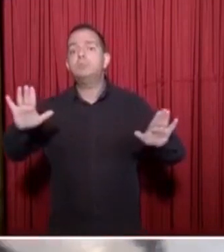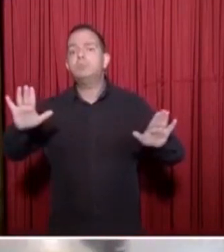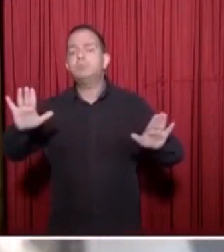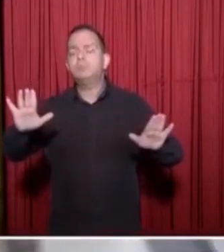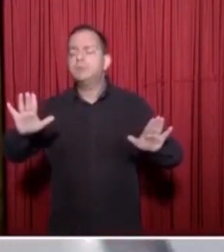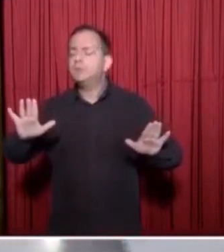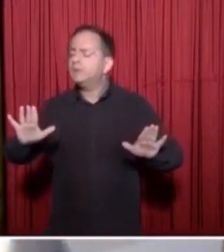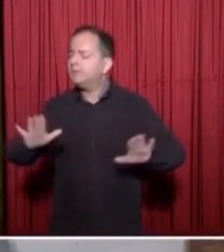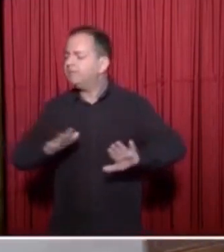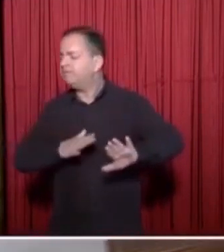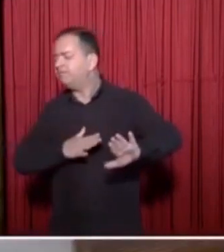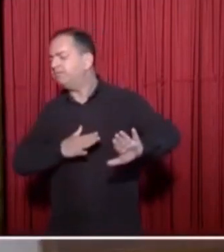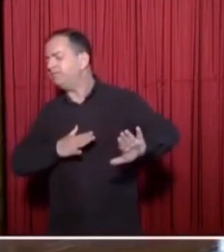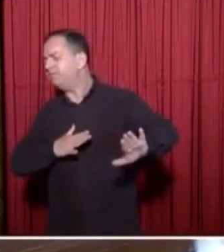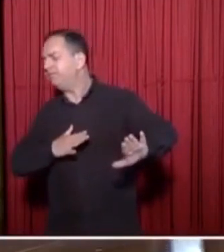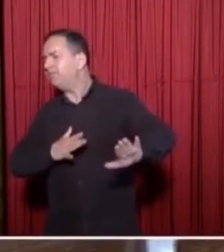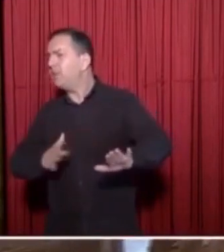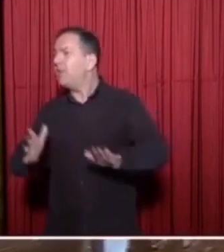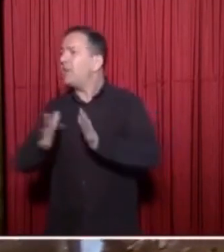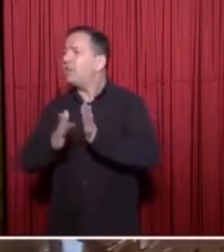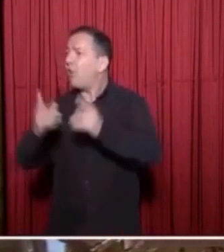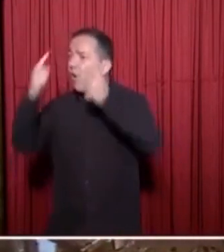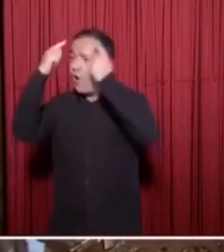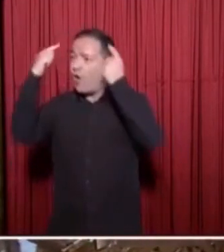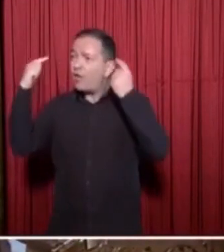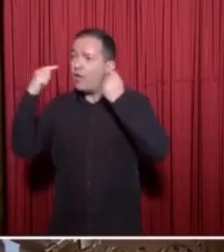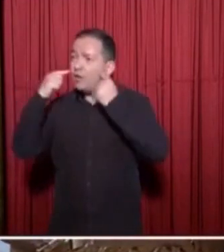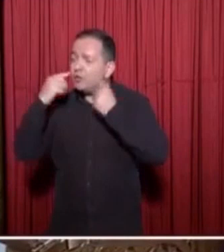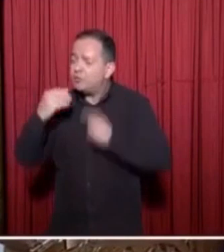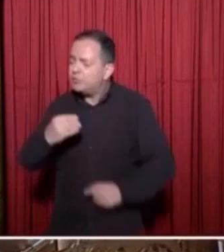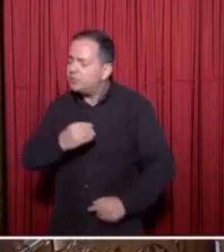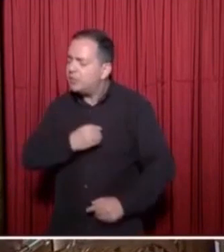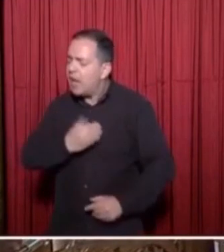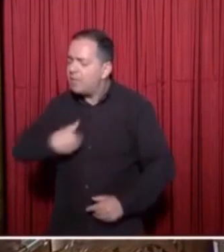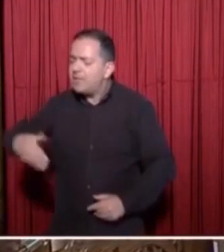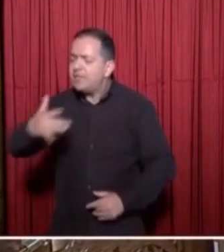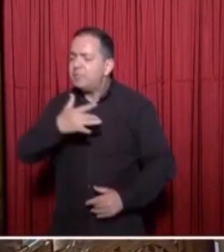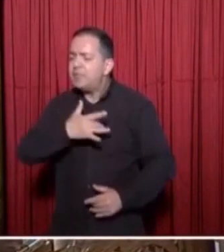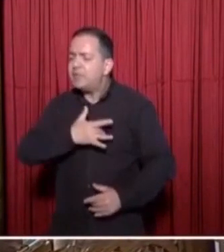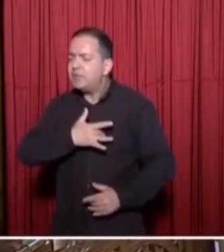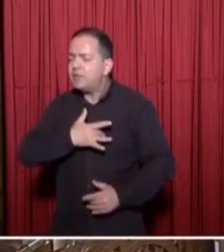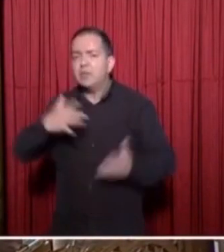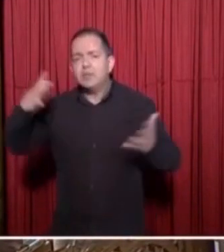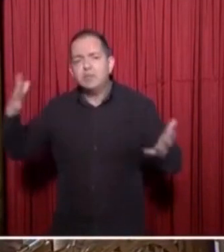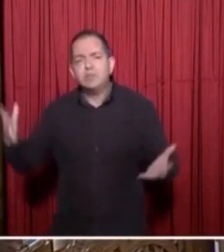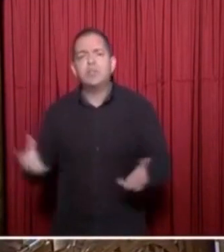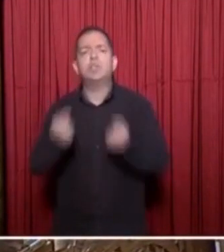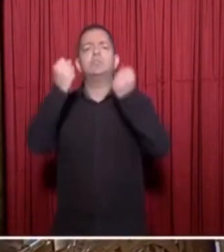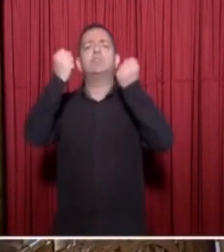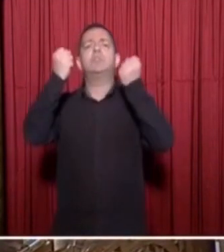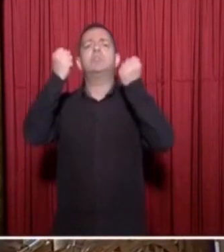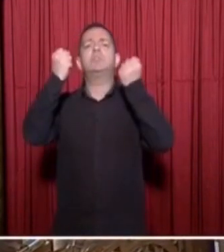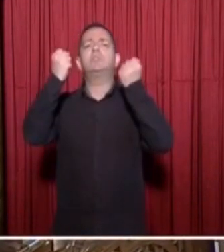Φιλόθεον χάριν δίσε των ψυχών ημών Χριστέ ο Θεός